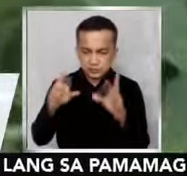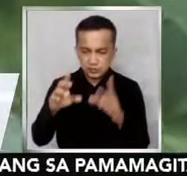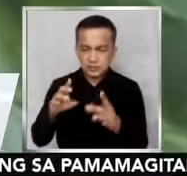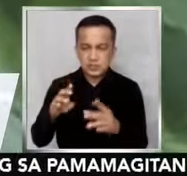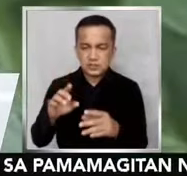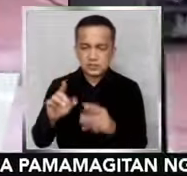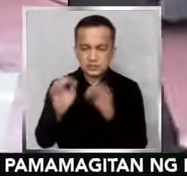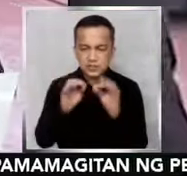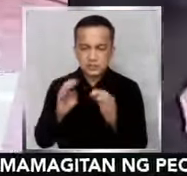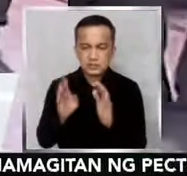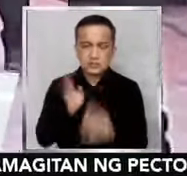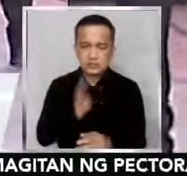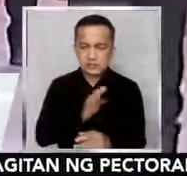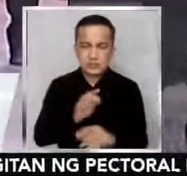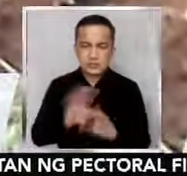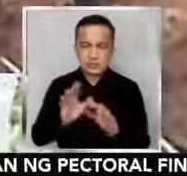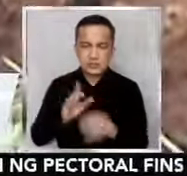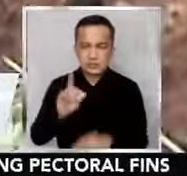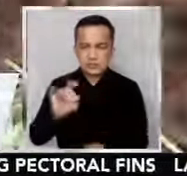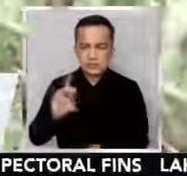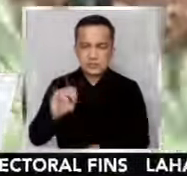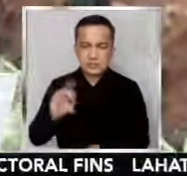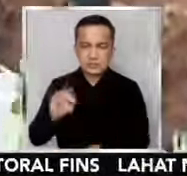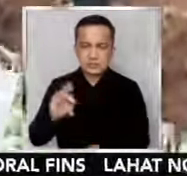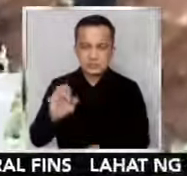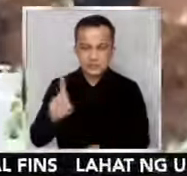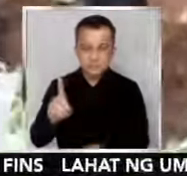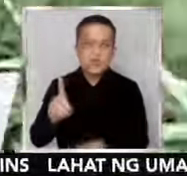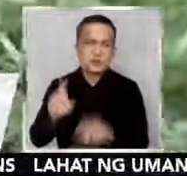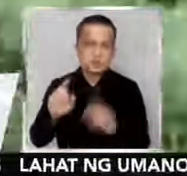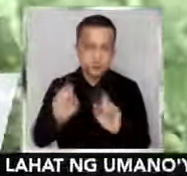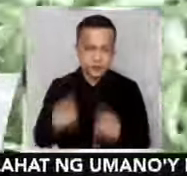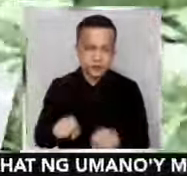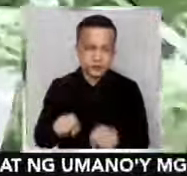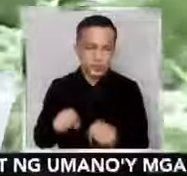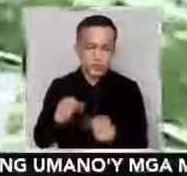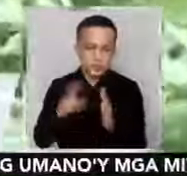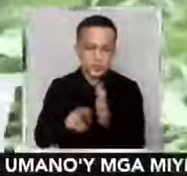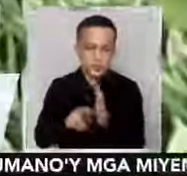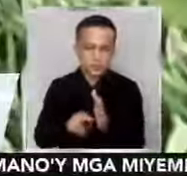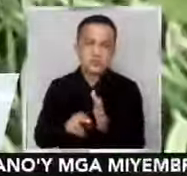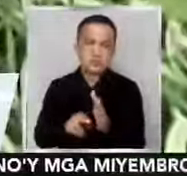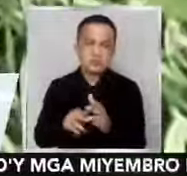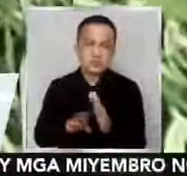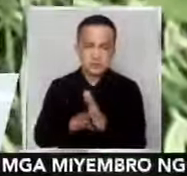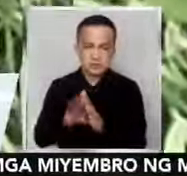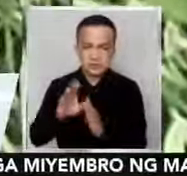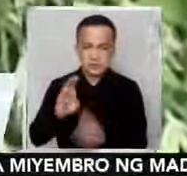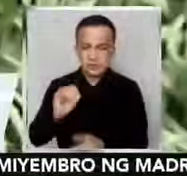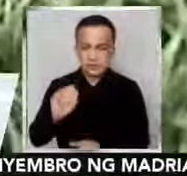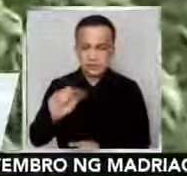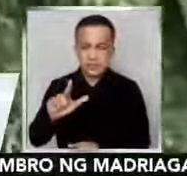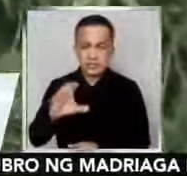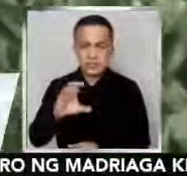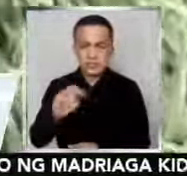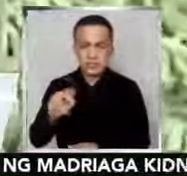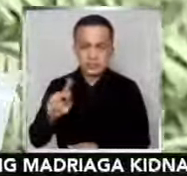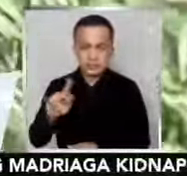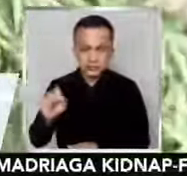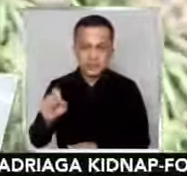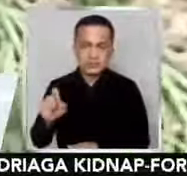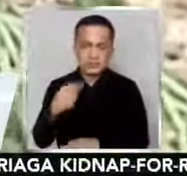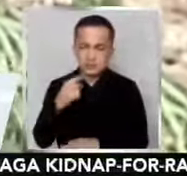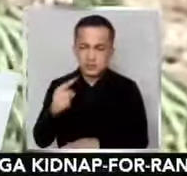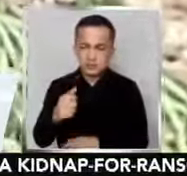ang marijuana at pwede na ito para sa research and development ng medical cannabis. Hirit naman ang isang medical marijuana advocate,